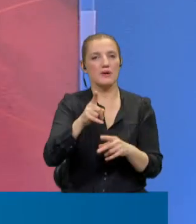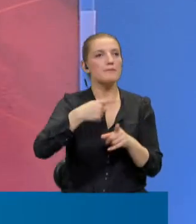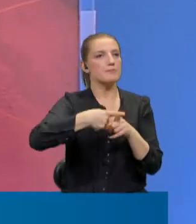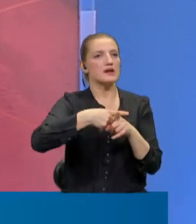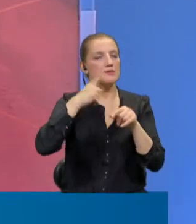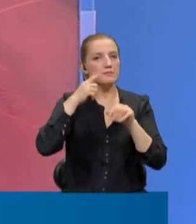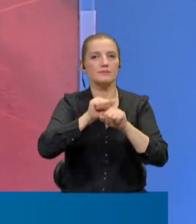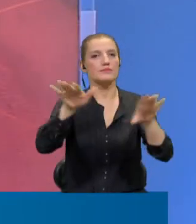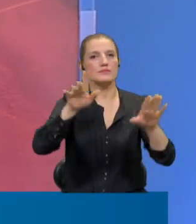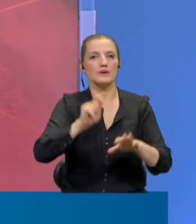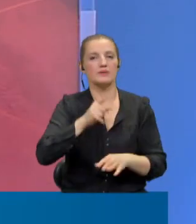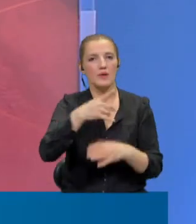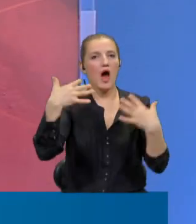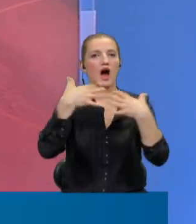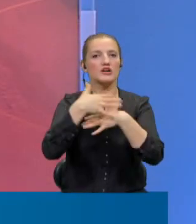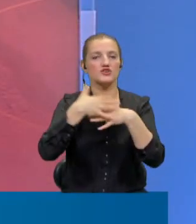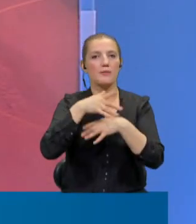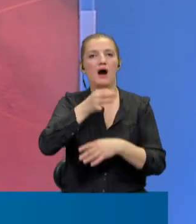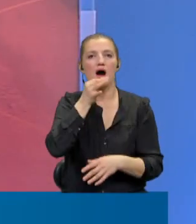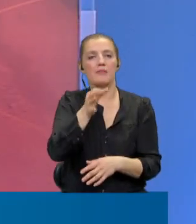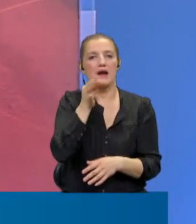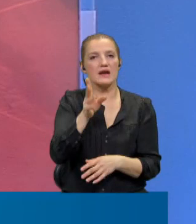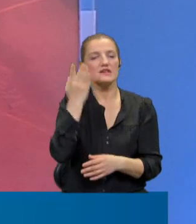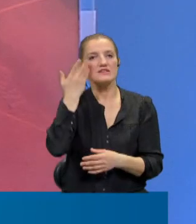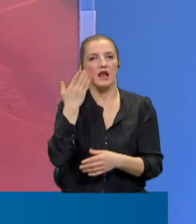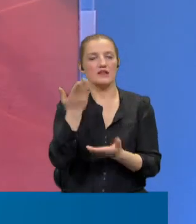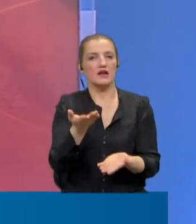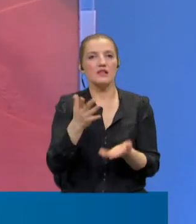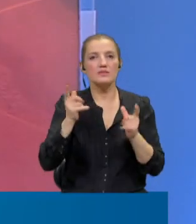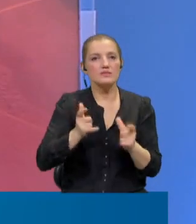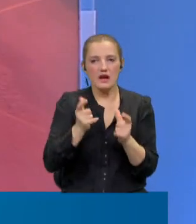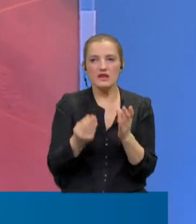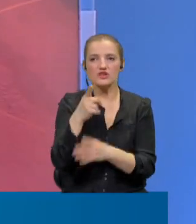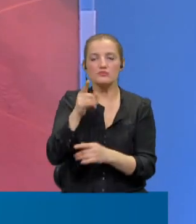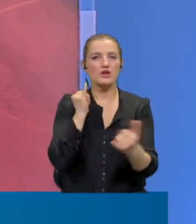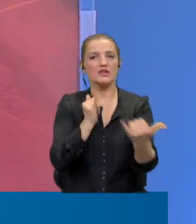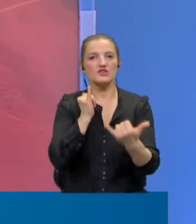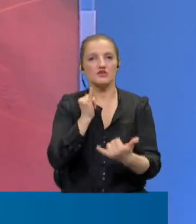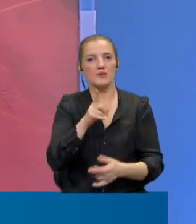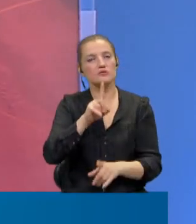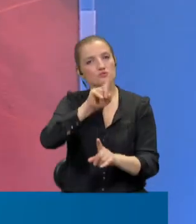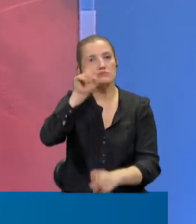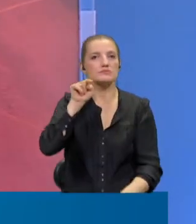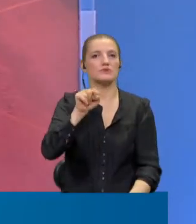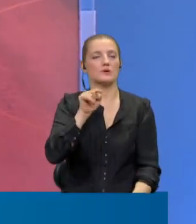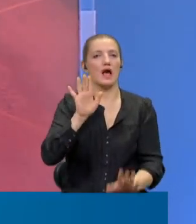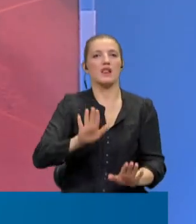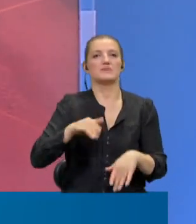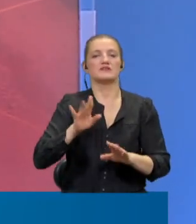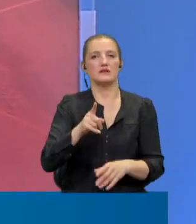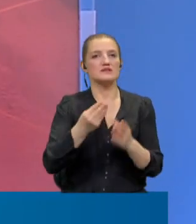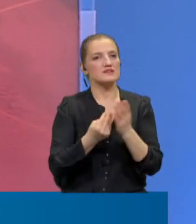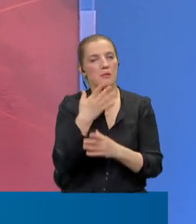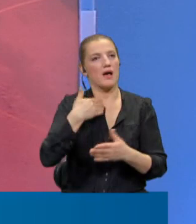paylaşalım izleyicilerimize Akşama ne haberleri izlerken an Nereden çıktı bu Tartışma diye bir soru işareti kalmasın